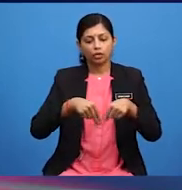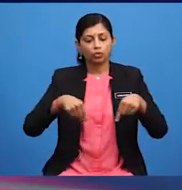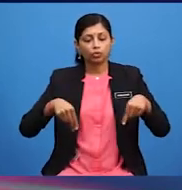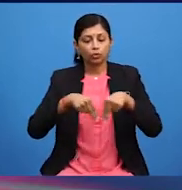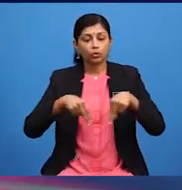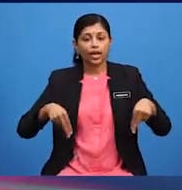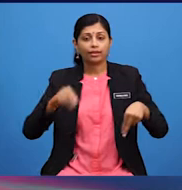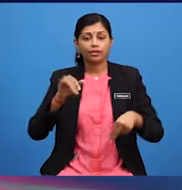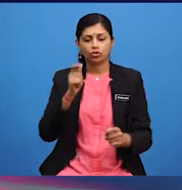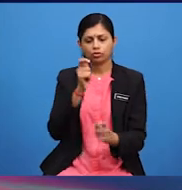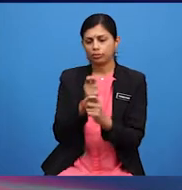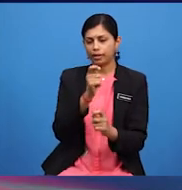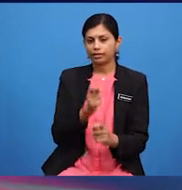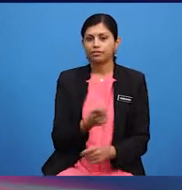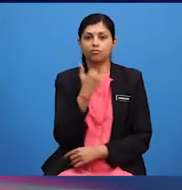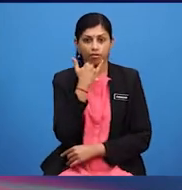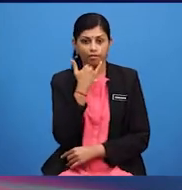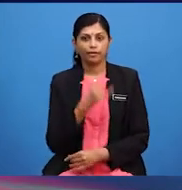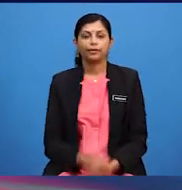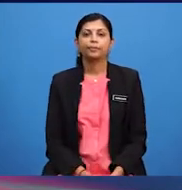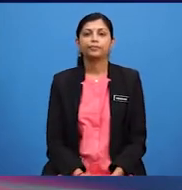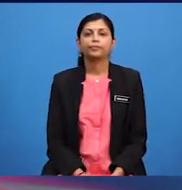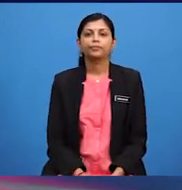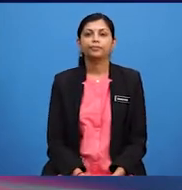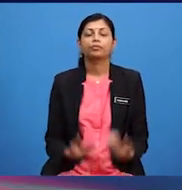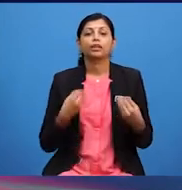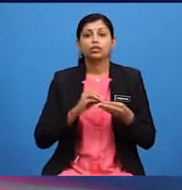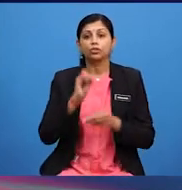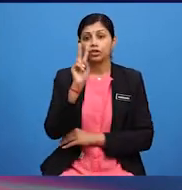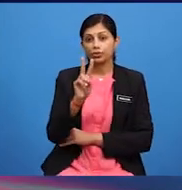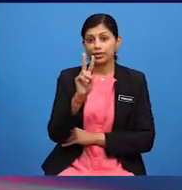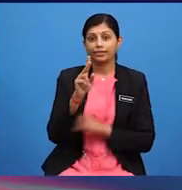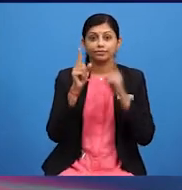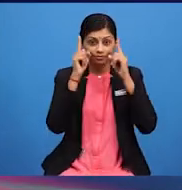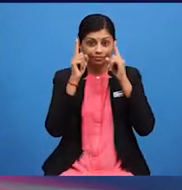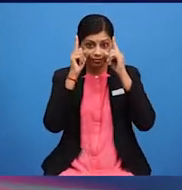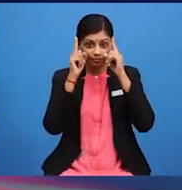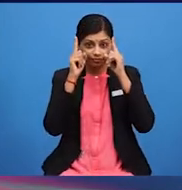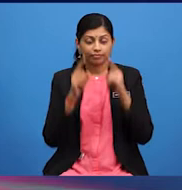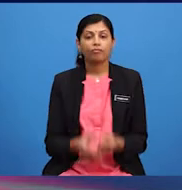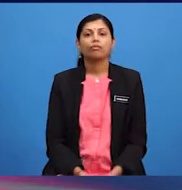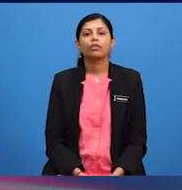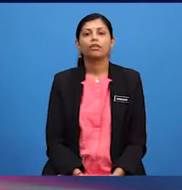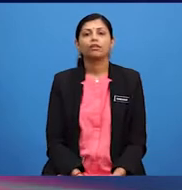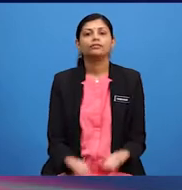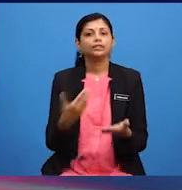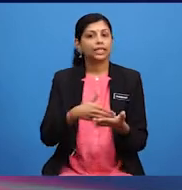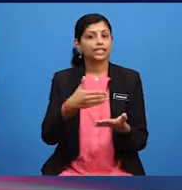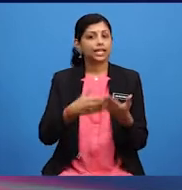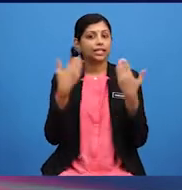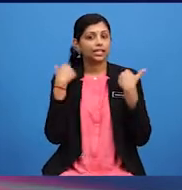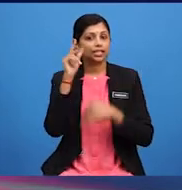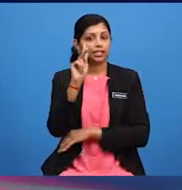kedua. Terdapat tiga teknik lakaran piktorial kecuali